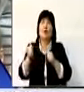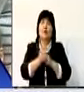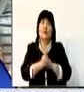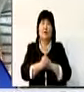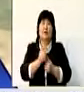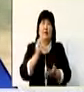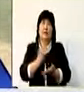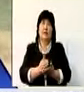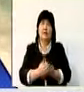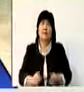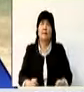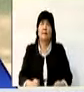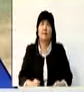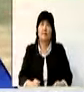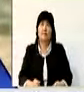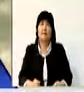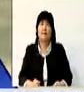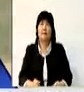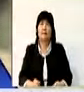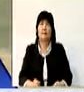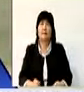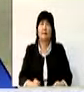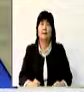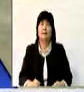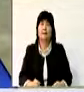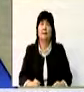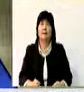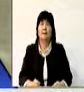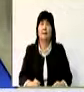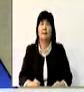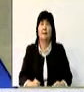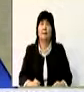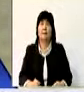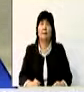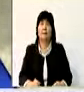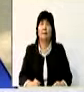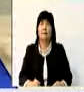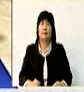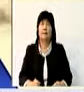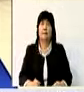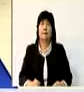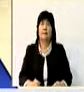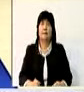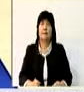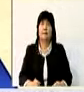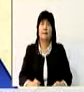қарсыластарын шаңғап тұр. Шиелі ауданы Бала би ауылынан келген Қарашық есімді 9 жасар Қарашық.